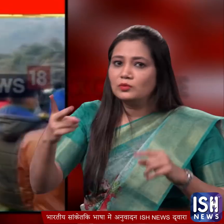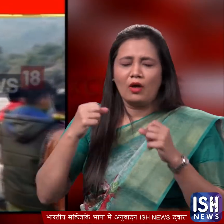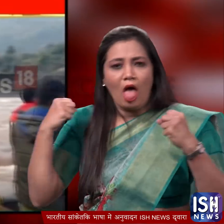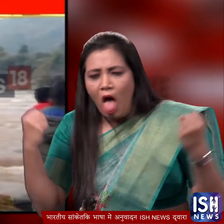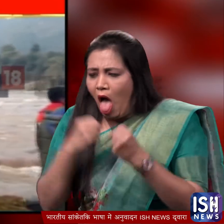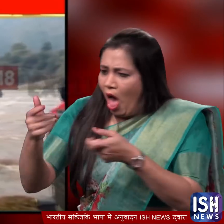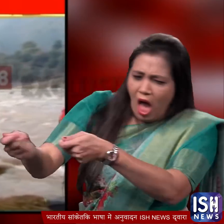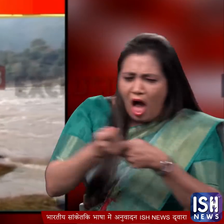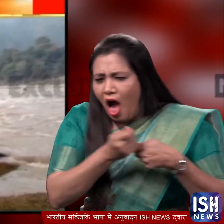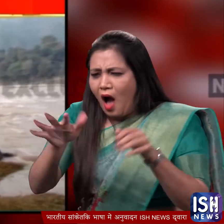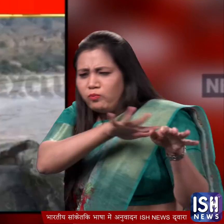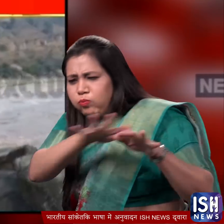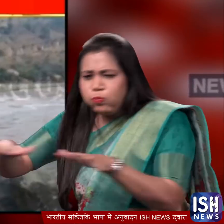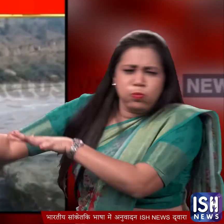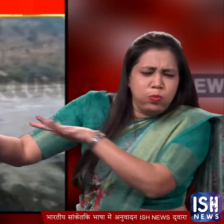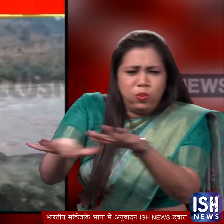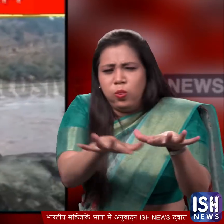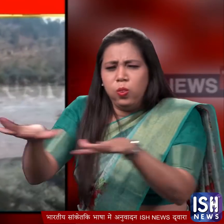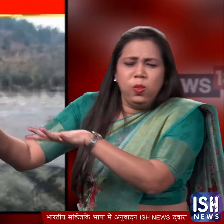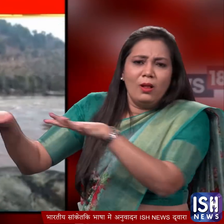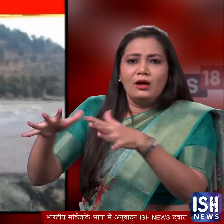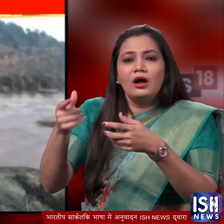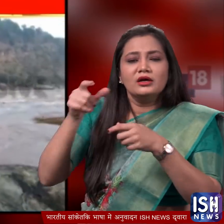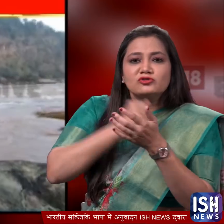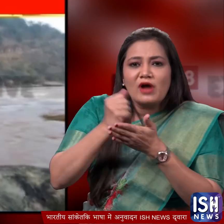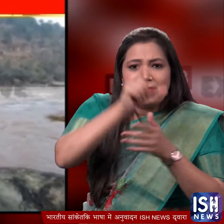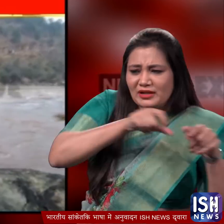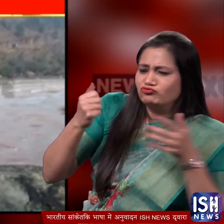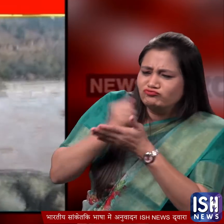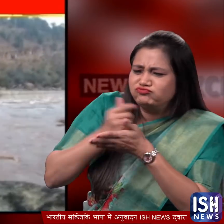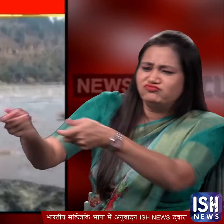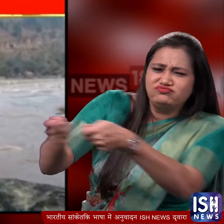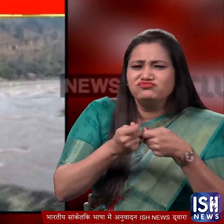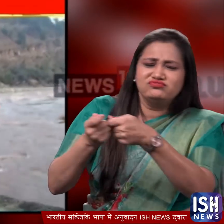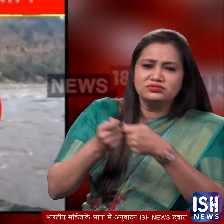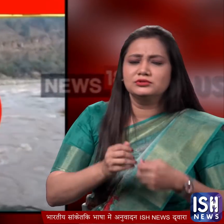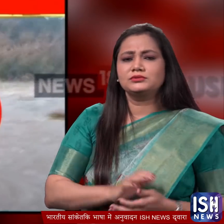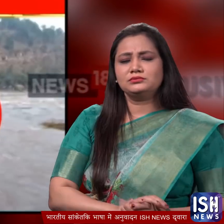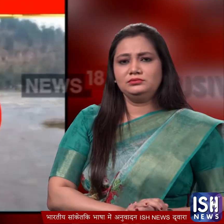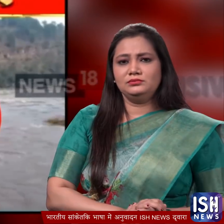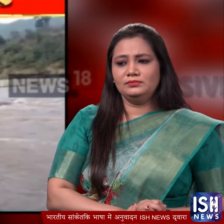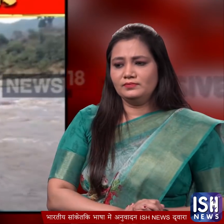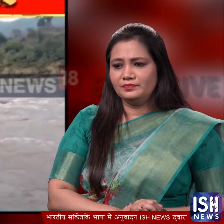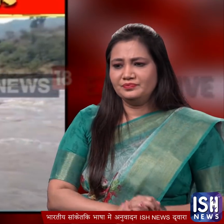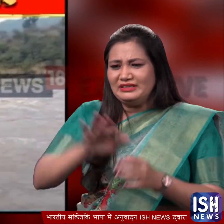साफ दिखाई दी। वो ट्यूब के सहारे लहरों में फंसा था और लोग उसे किनारे तक लाने की कोशिश कर रहे थे।